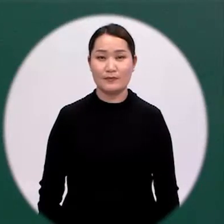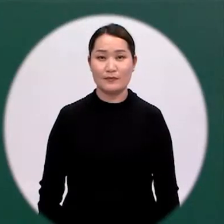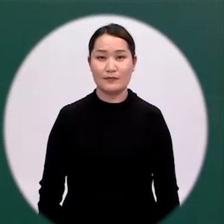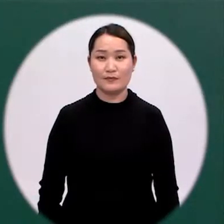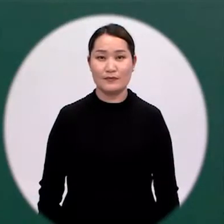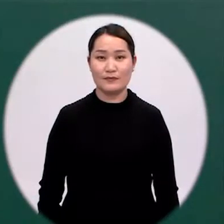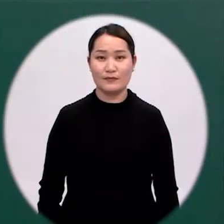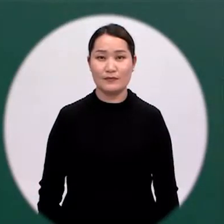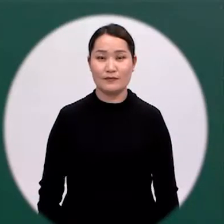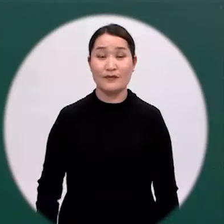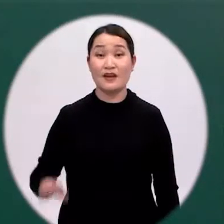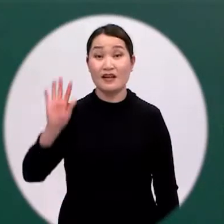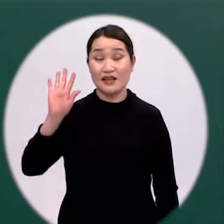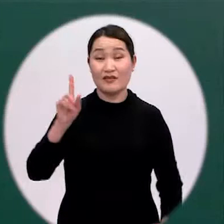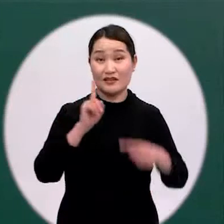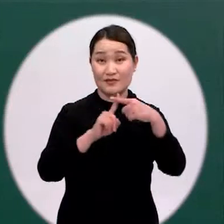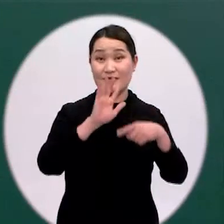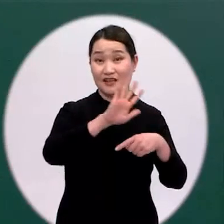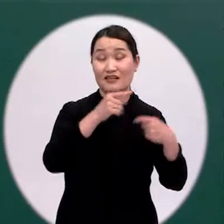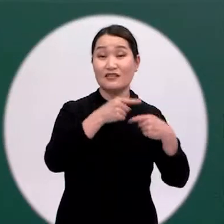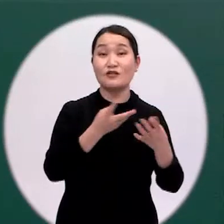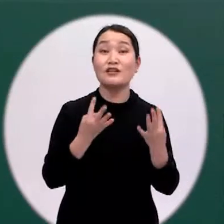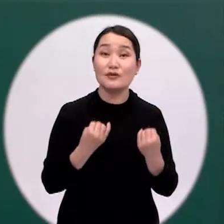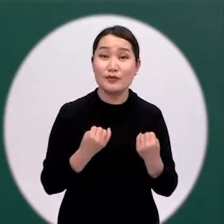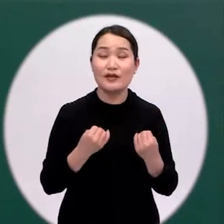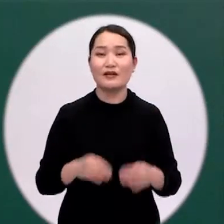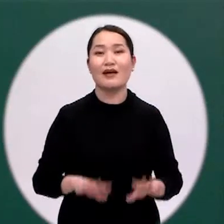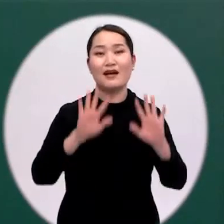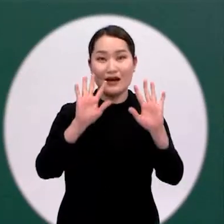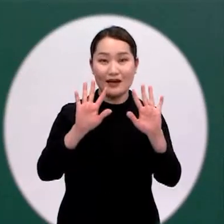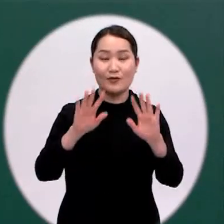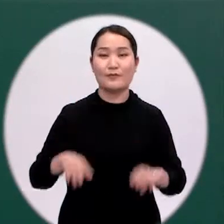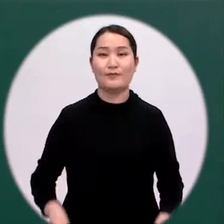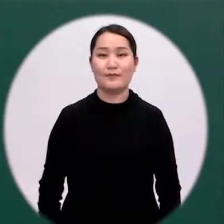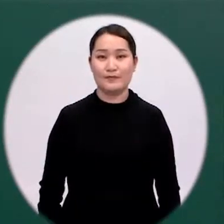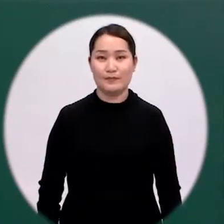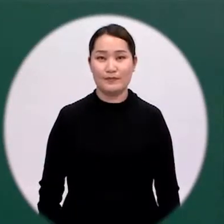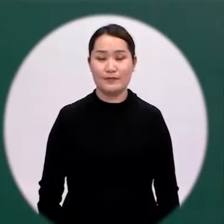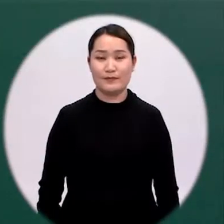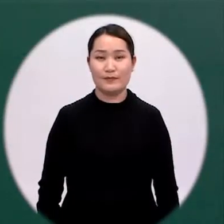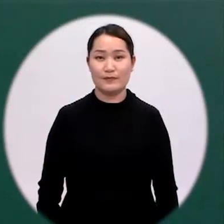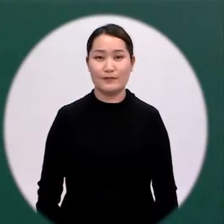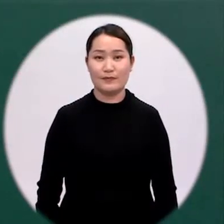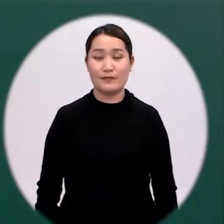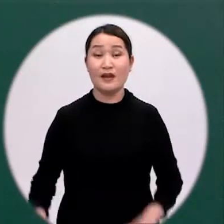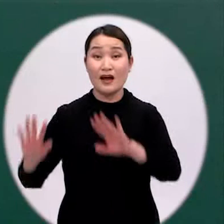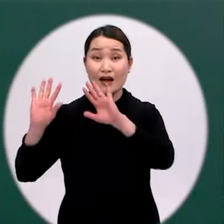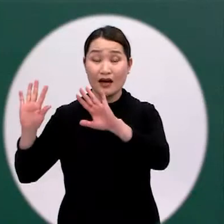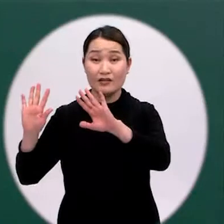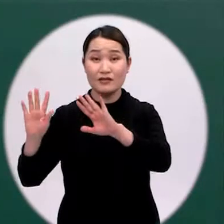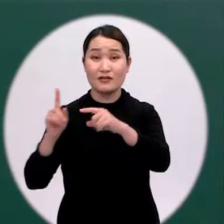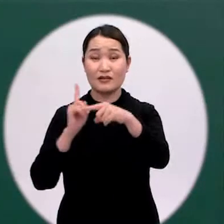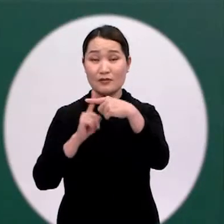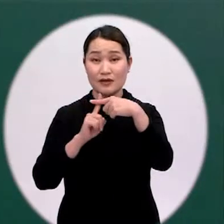5 төгрөг дээр 5 төгрөгийг нэмэхээр хэд болно гэлээ хүүхдүүдээ? 10 төгрөг. За 10